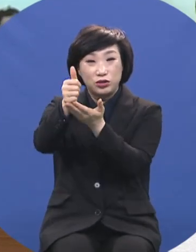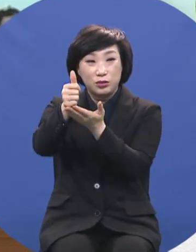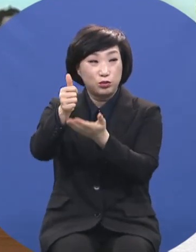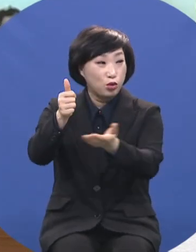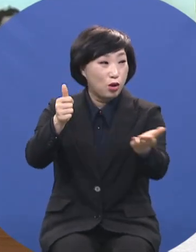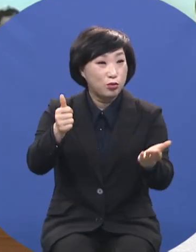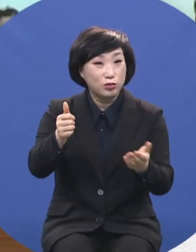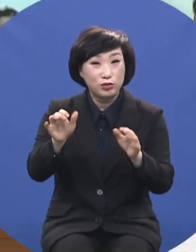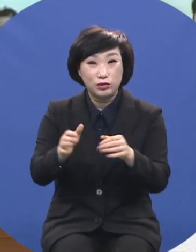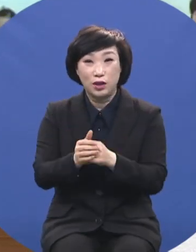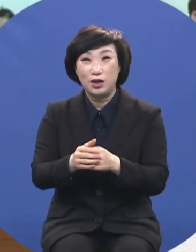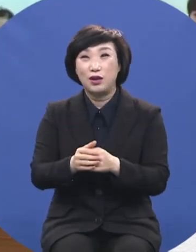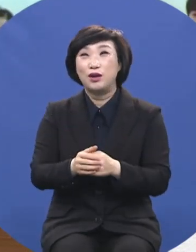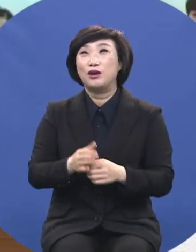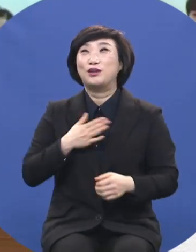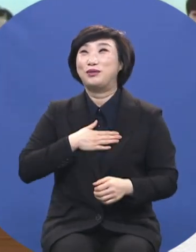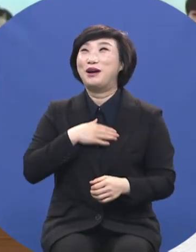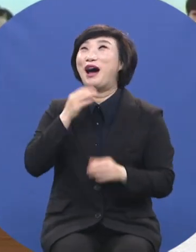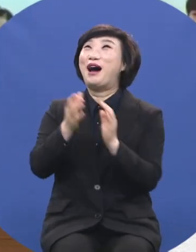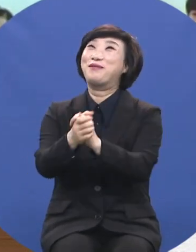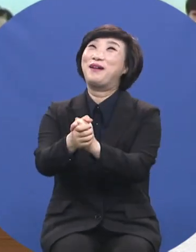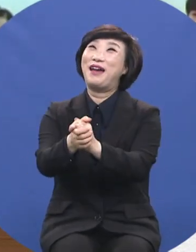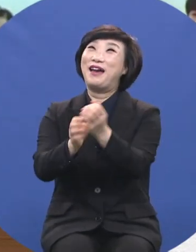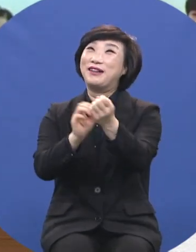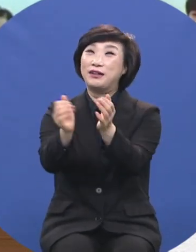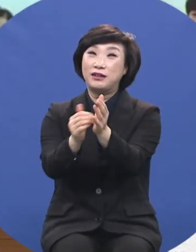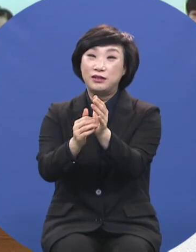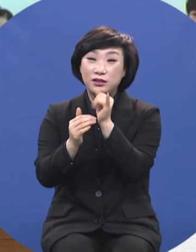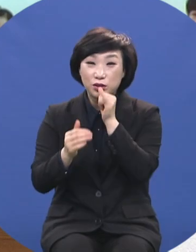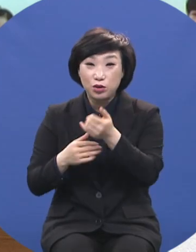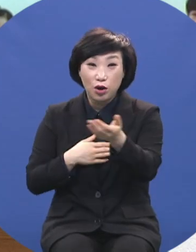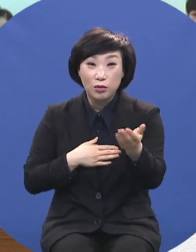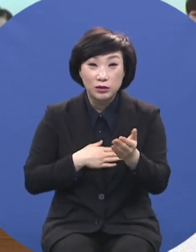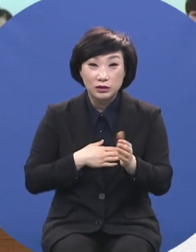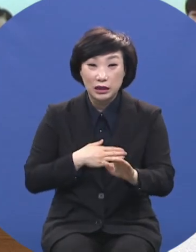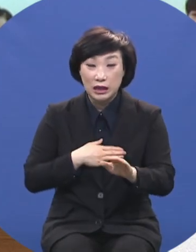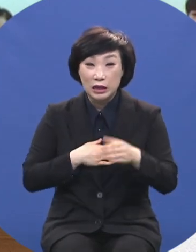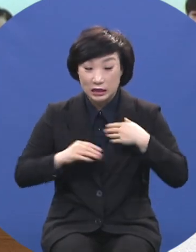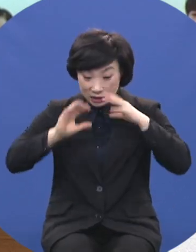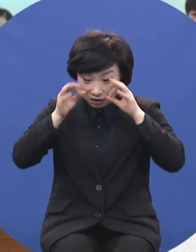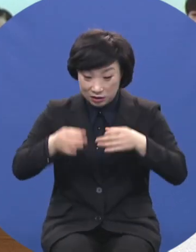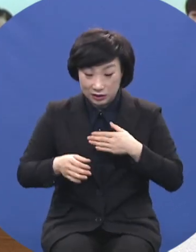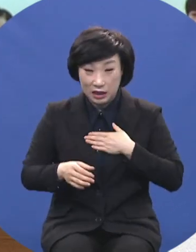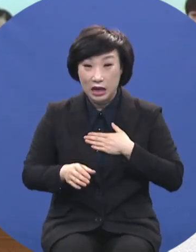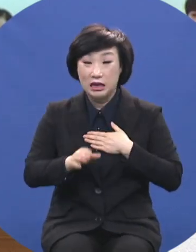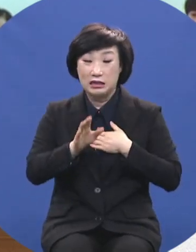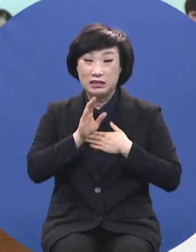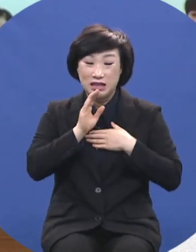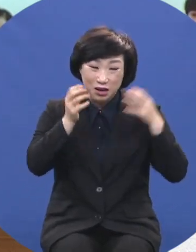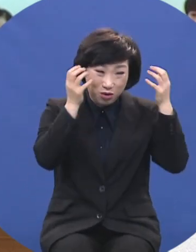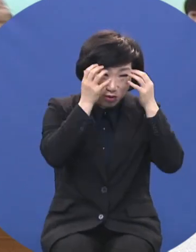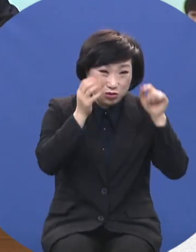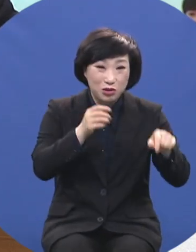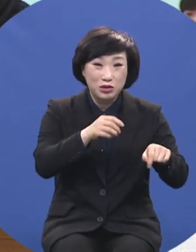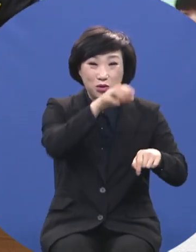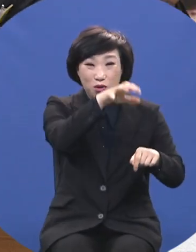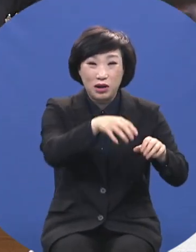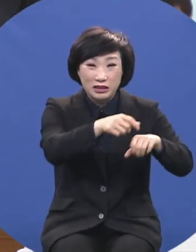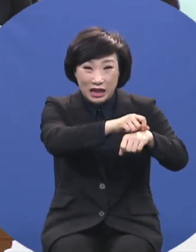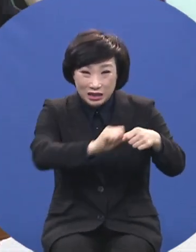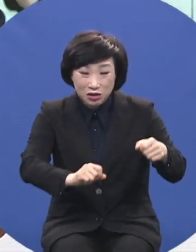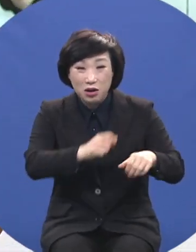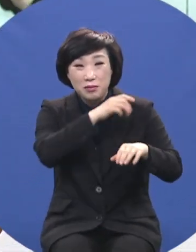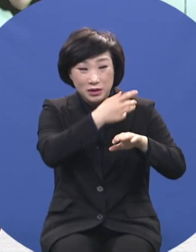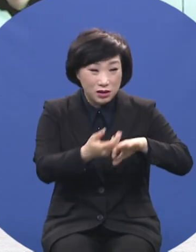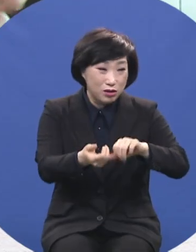그냥 기분으로 아멘이나 하지 실제적으로 자기가 고통 속에서 찢어지고 죽어서